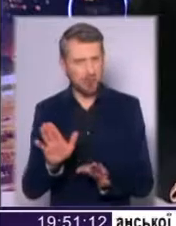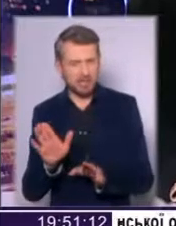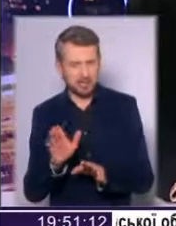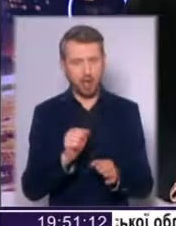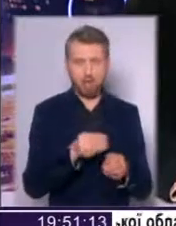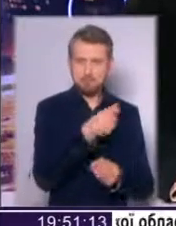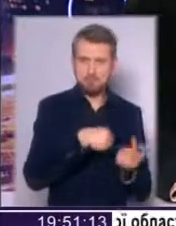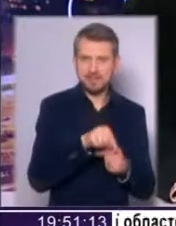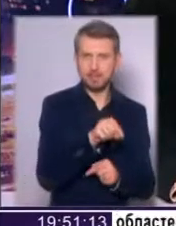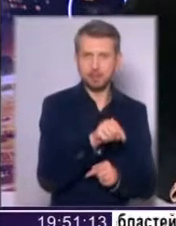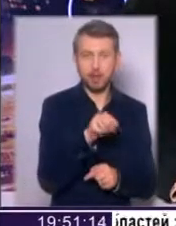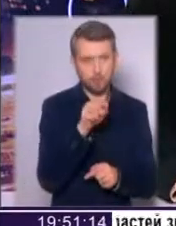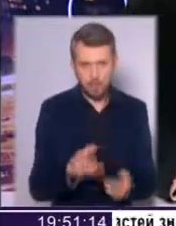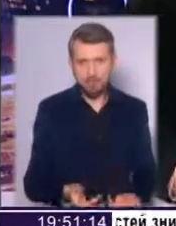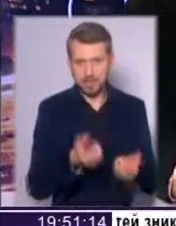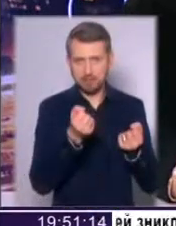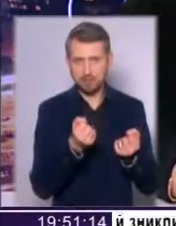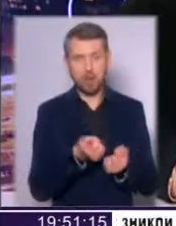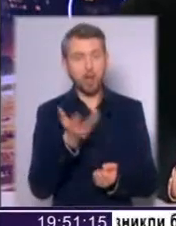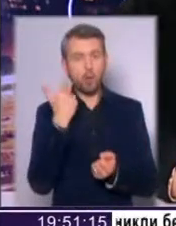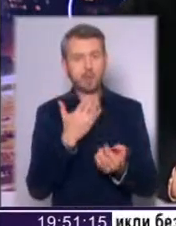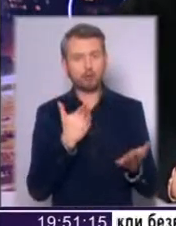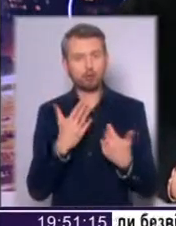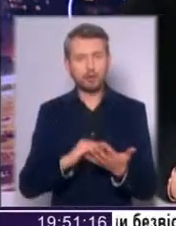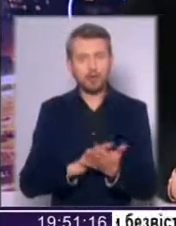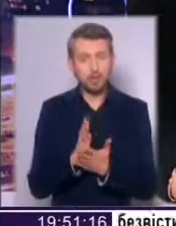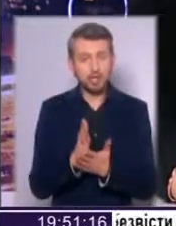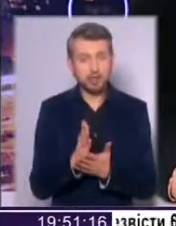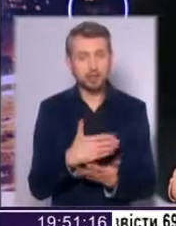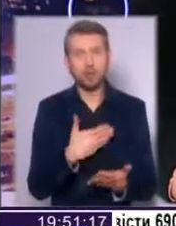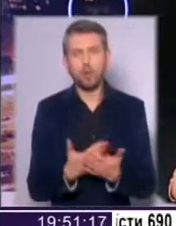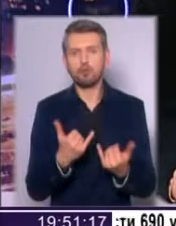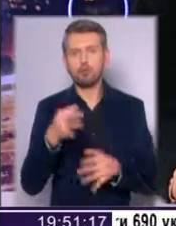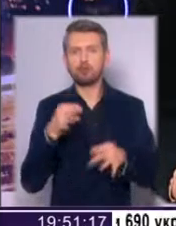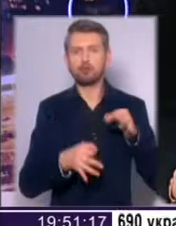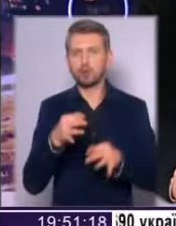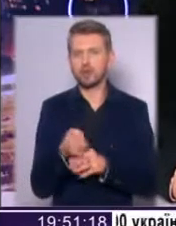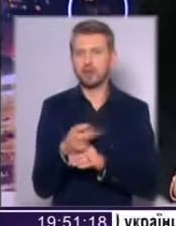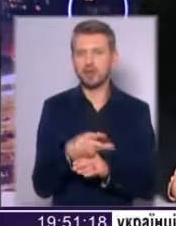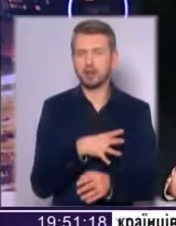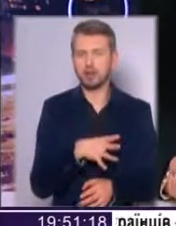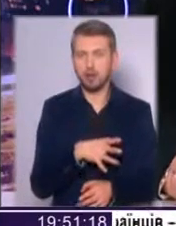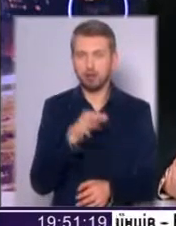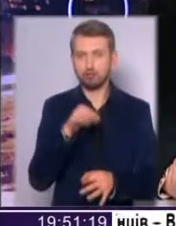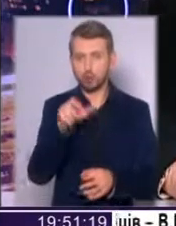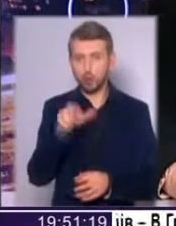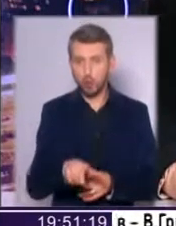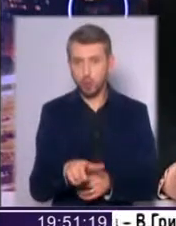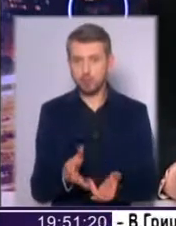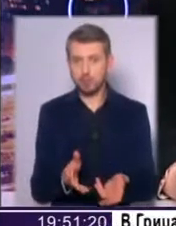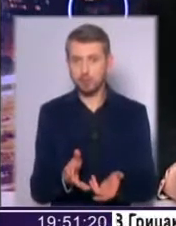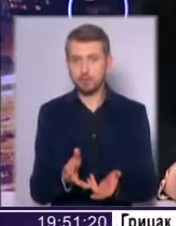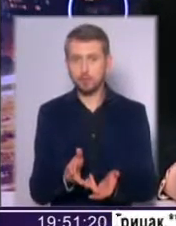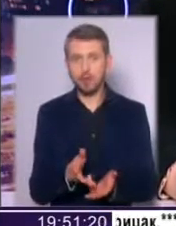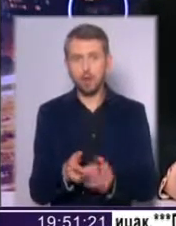бізнесу, вони підтримують. А от коли стосується політики, от сьогодні суддів ми звільняли, суддю. Вибачте,